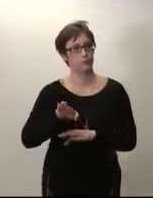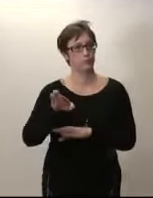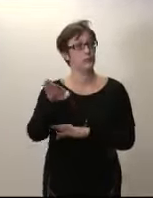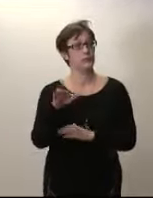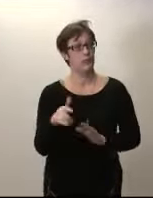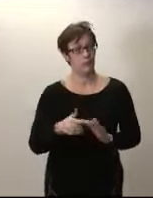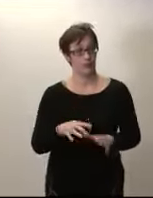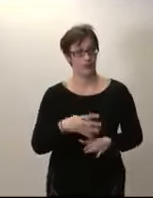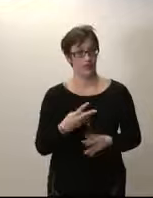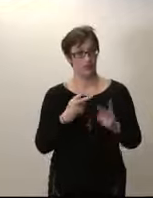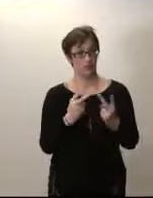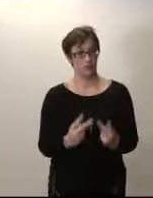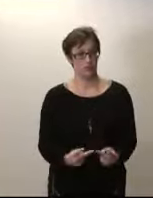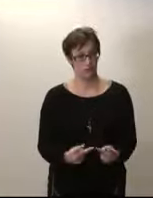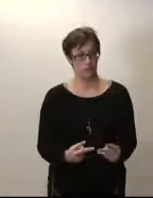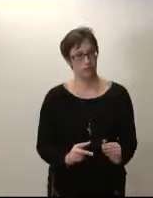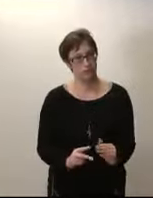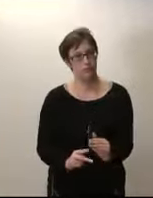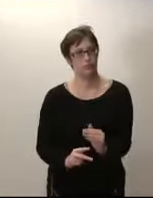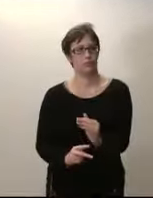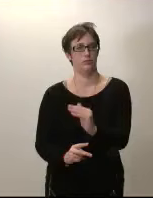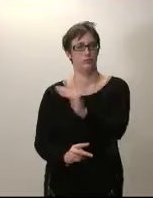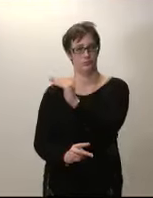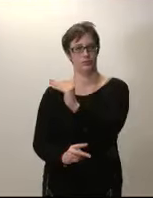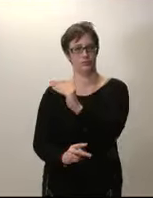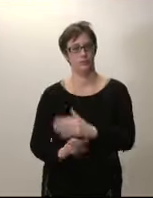basse en 2014 et qui repart à la